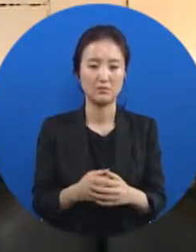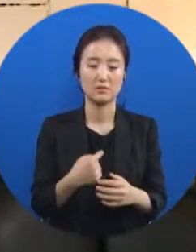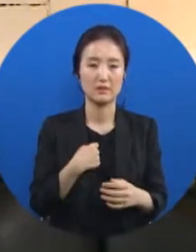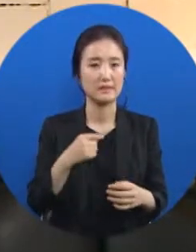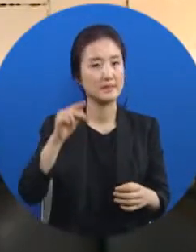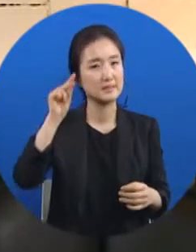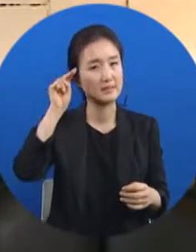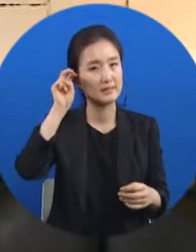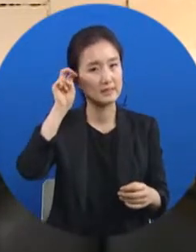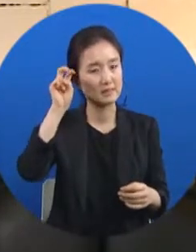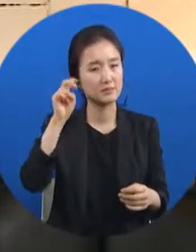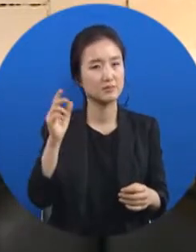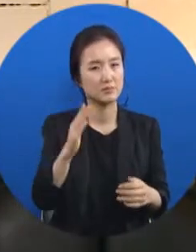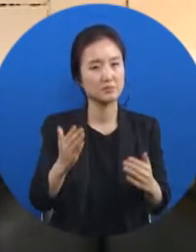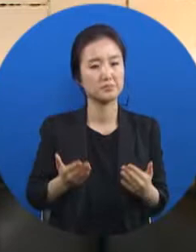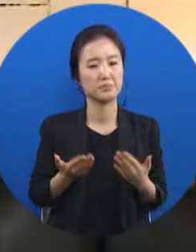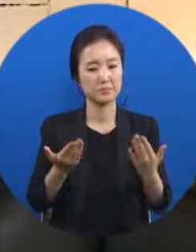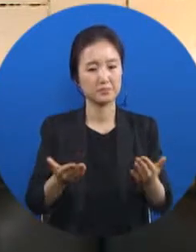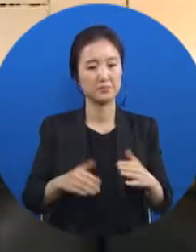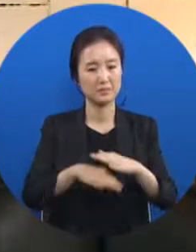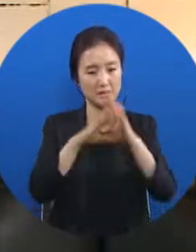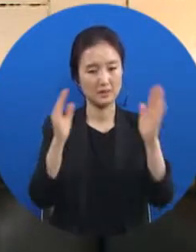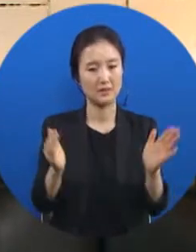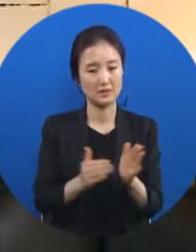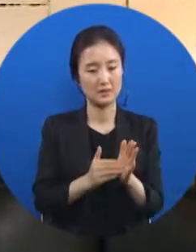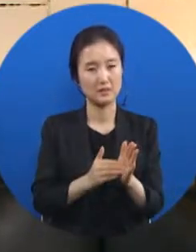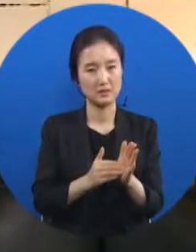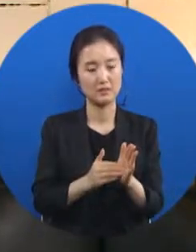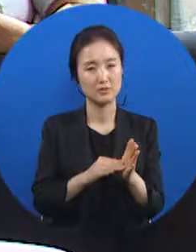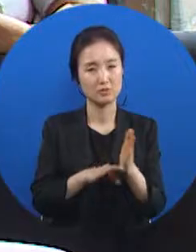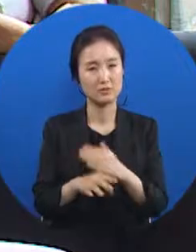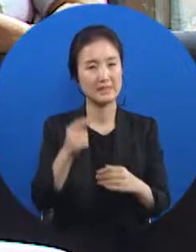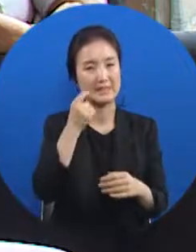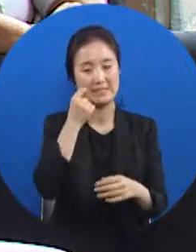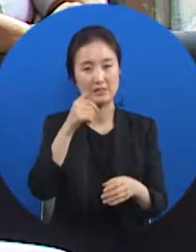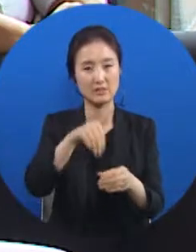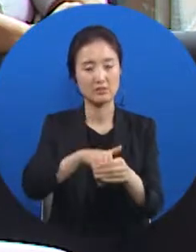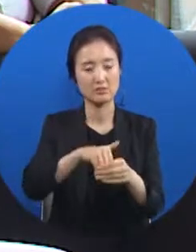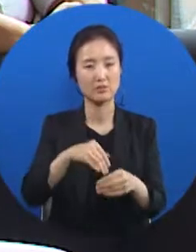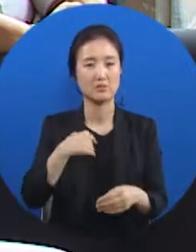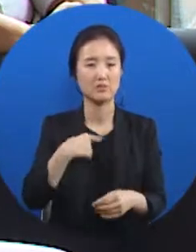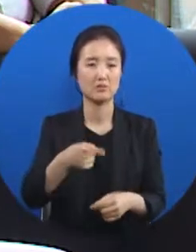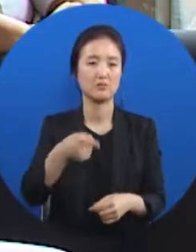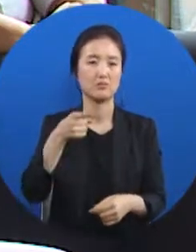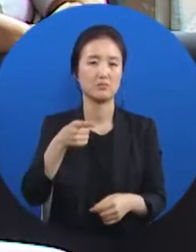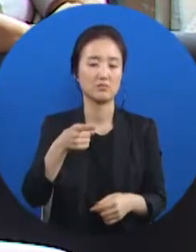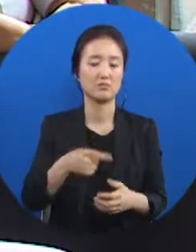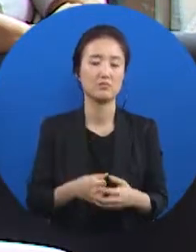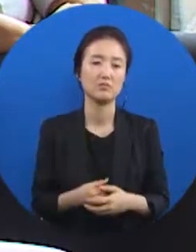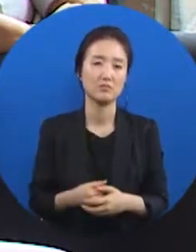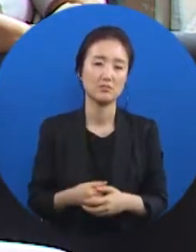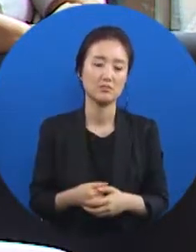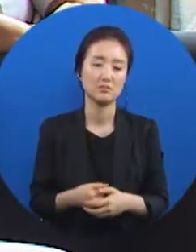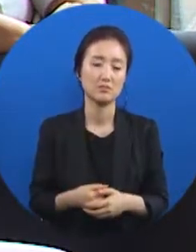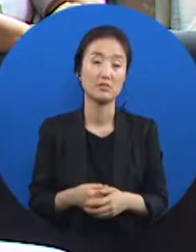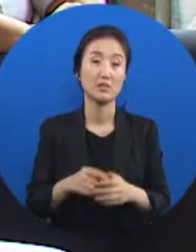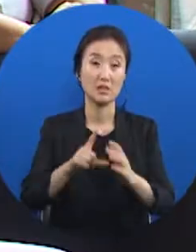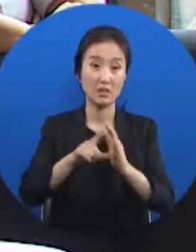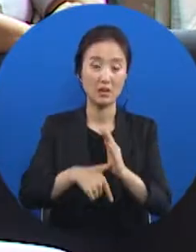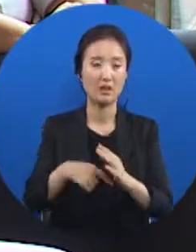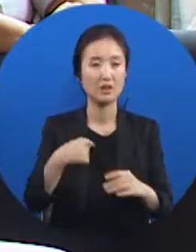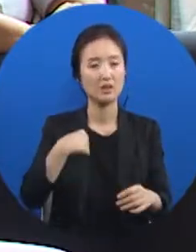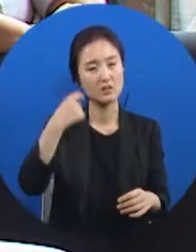봉사를 하고 거기서 아마 인기투표는 제가 1등 했던 것 같아요. 근데 제가 갔다 와서 느낀 게 뭐냐. 얘들과